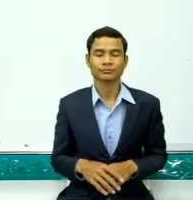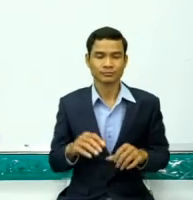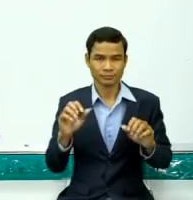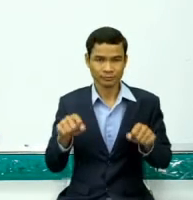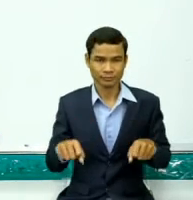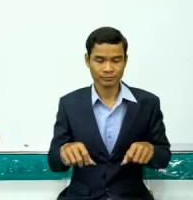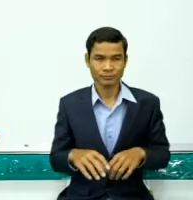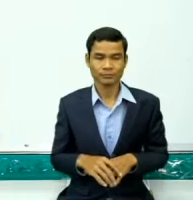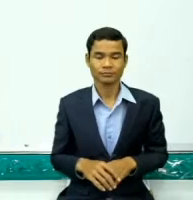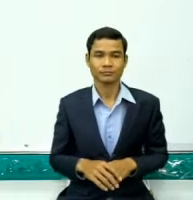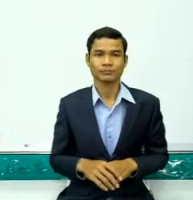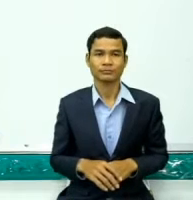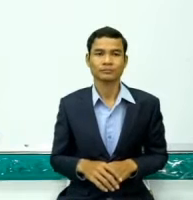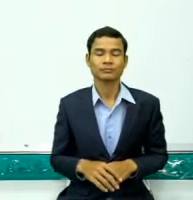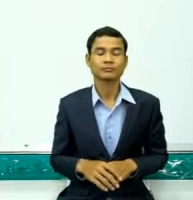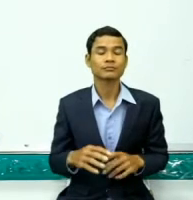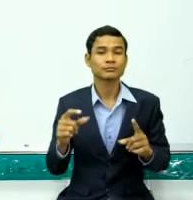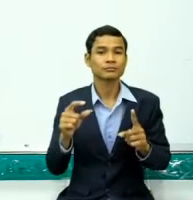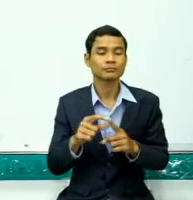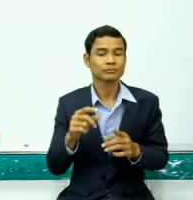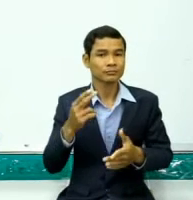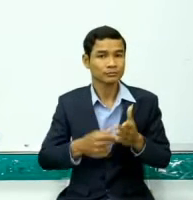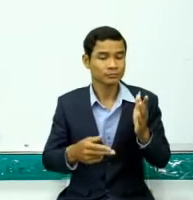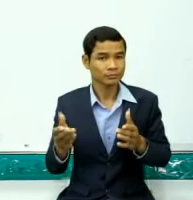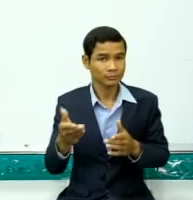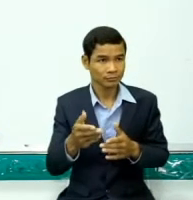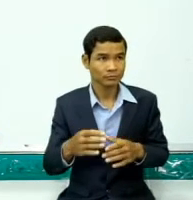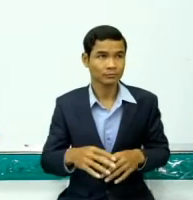Chà. Bịa vậy đó con.